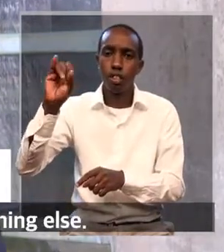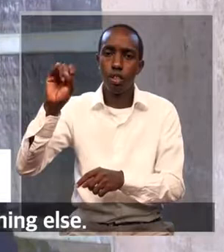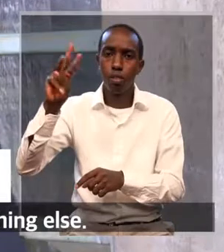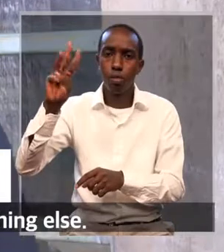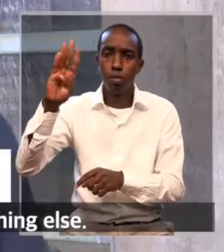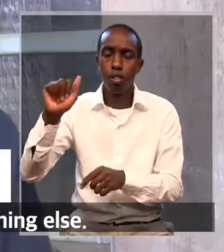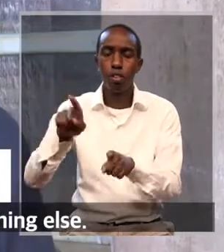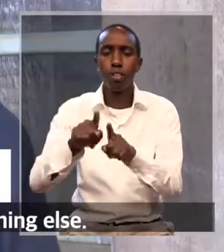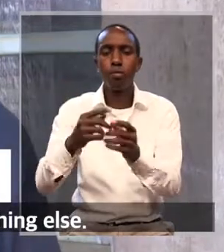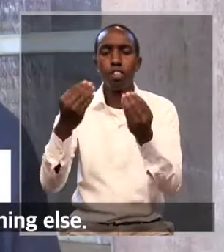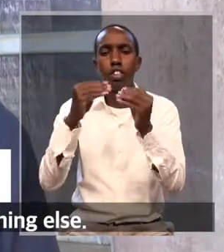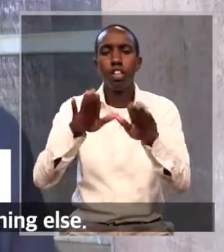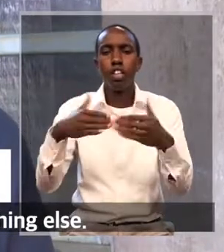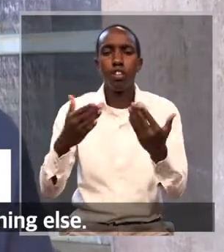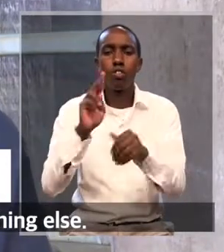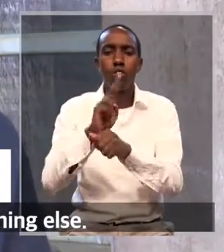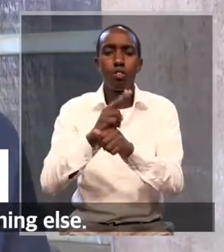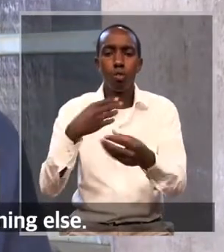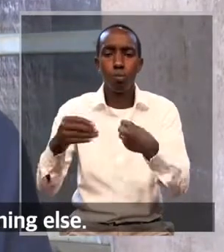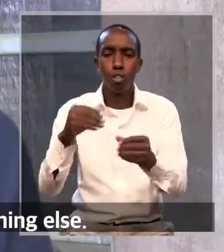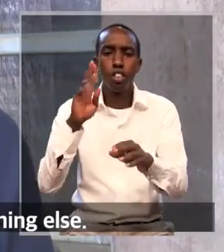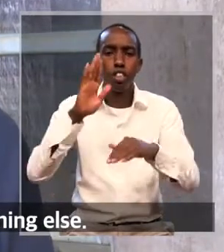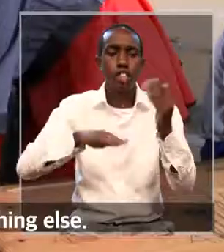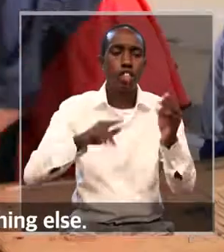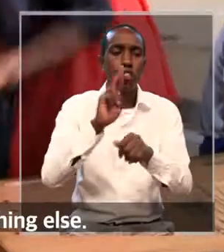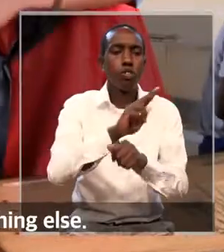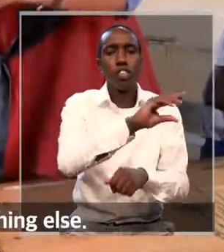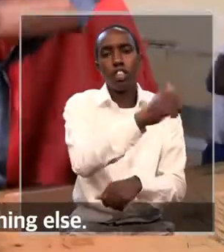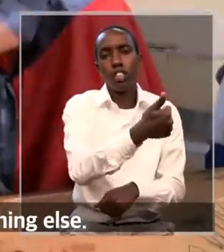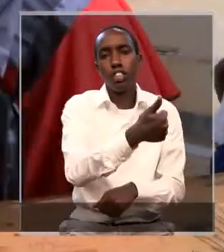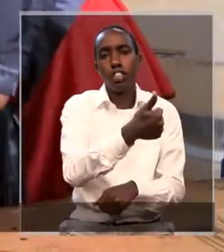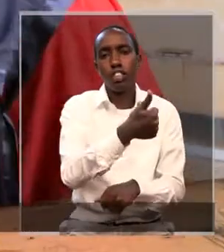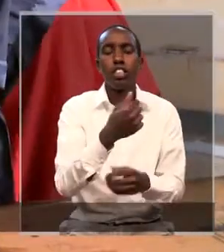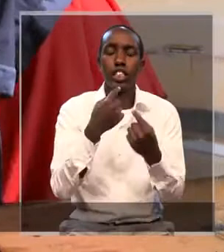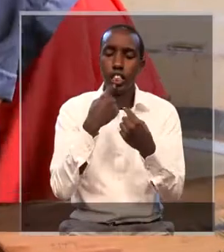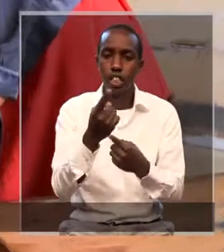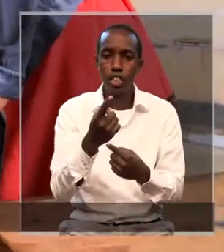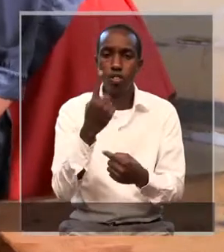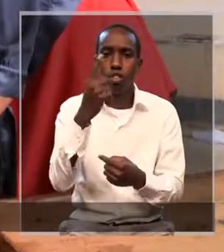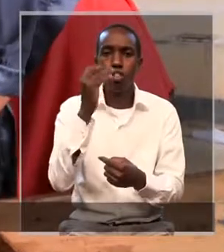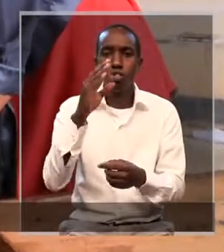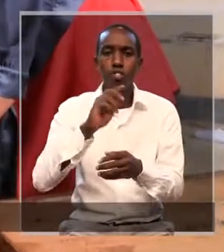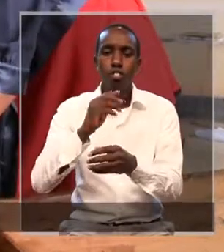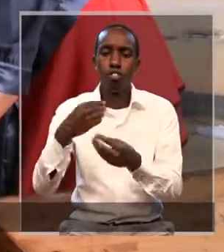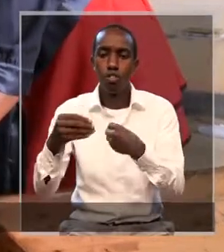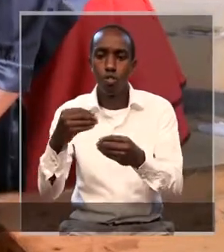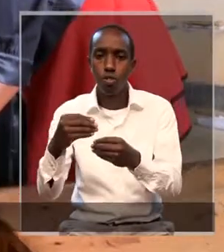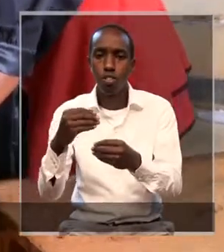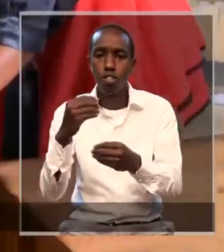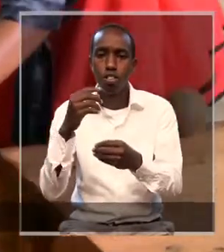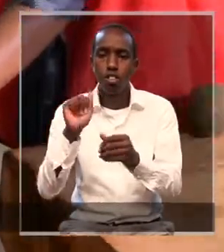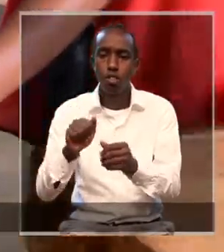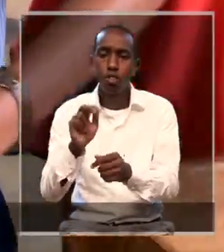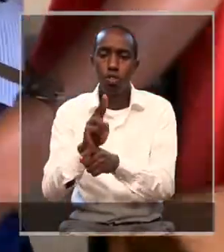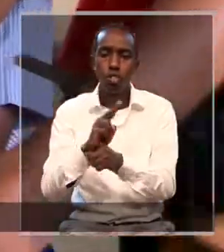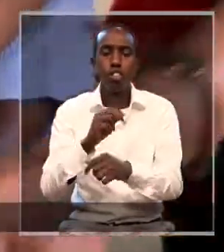kandi batwigishije cyane cyane gukoresha imfashanyigisho kurusha uko twakoresha ibindi. Byavuze ko ari imwe turu imwe ya